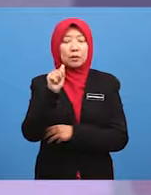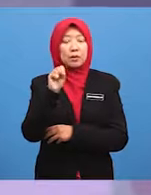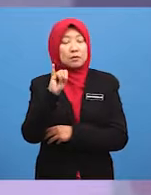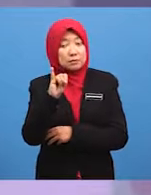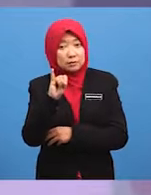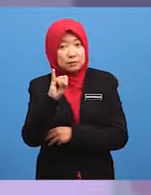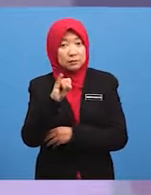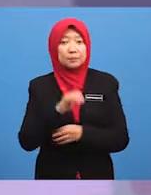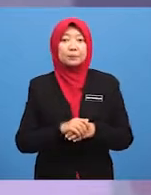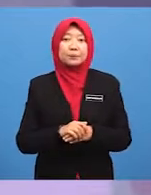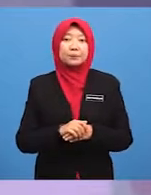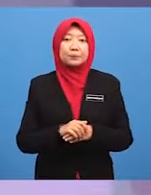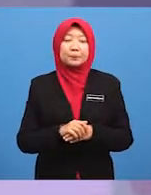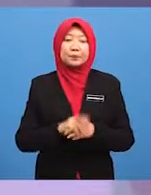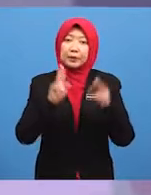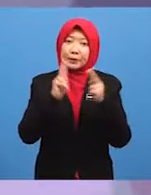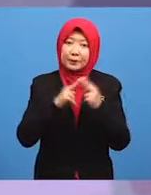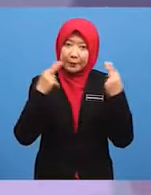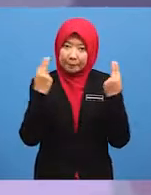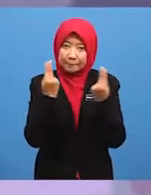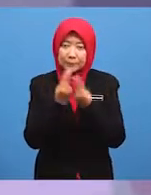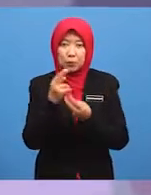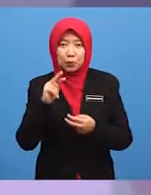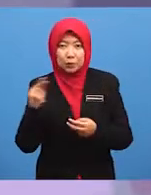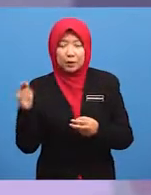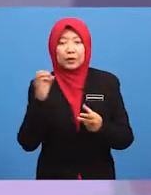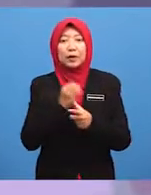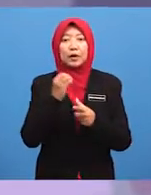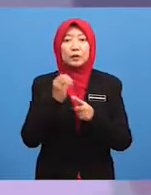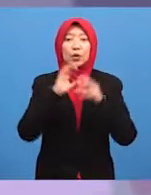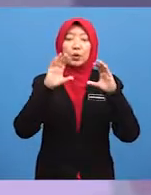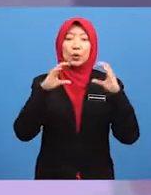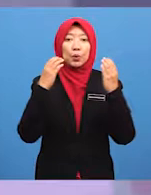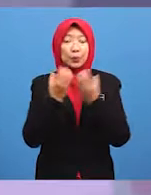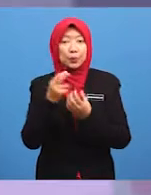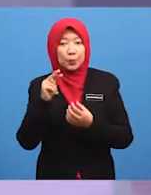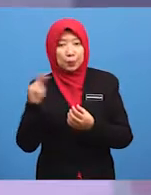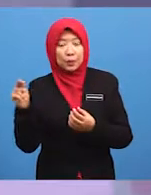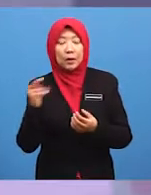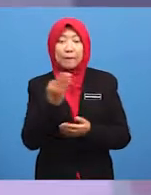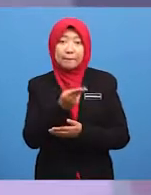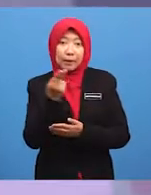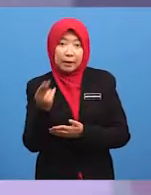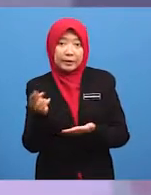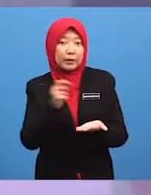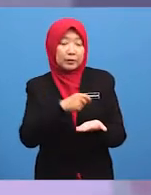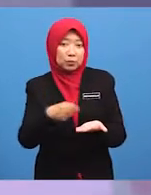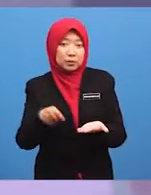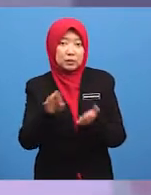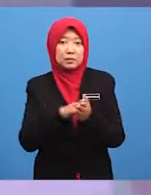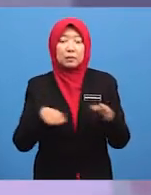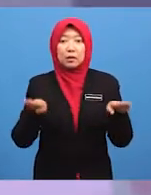Dokumentasi merupakan himpunan atau kumpulan bahan bertulis yang dapat digunakan